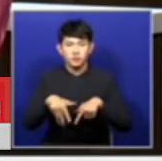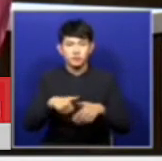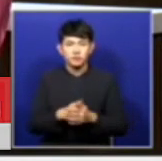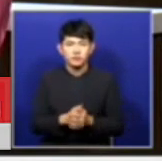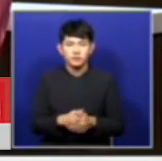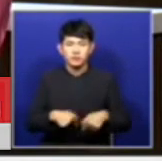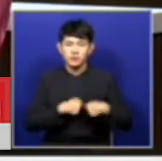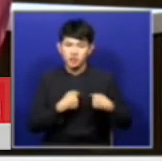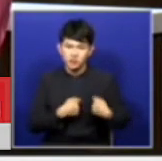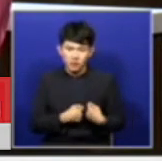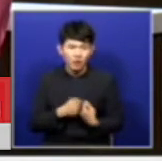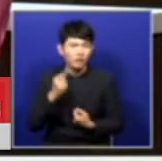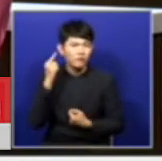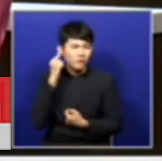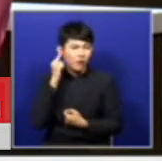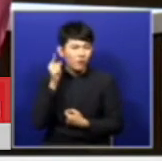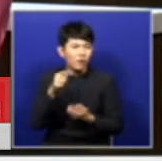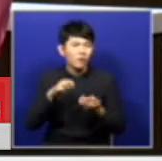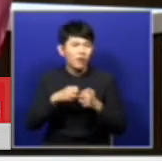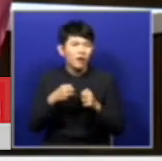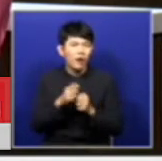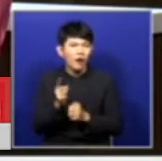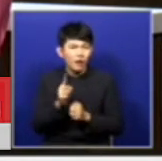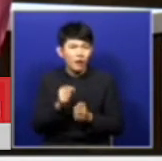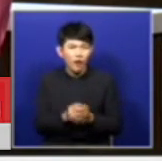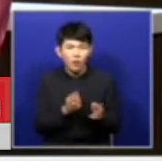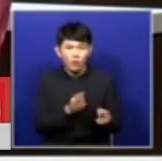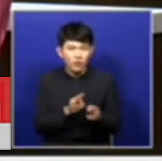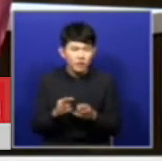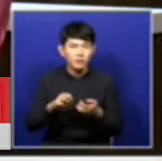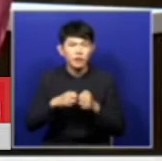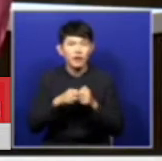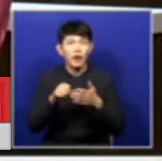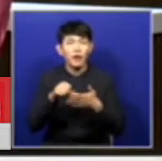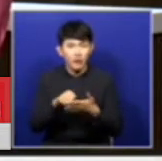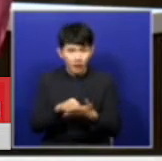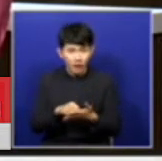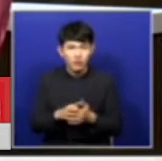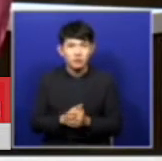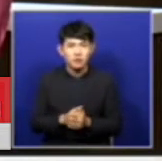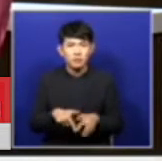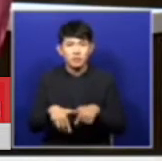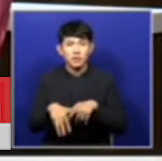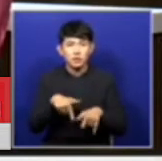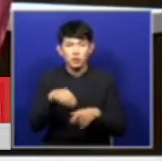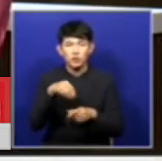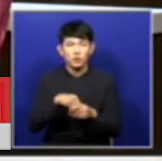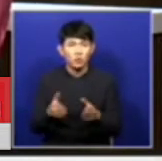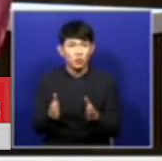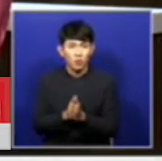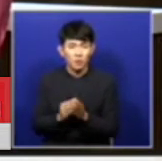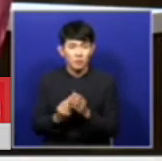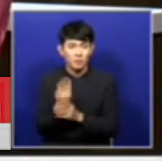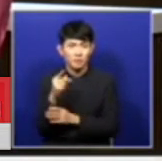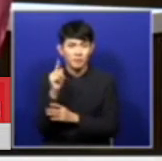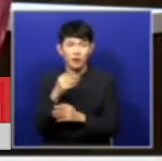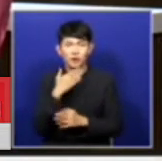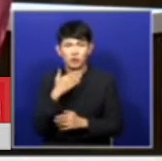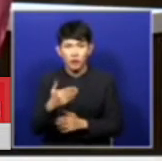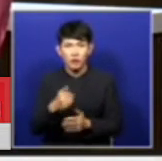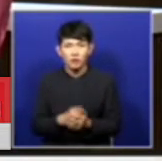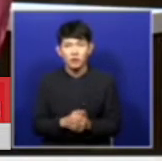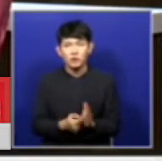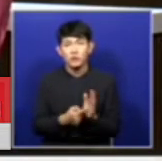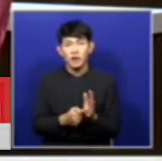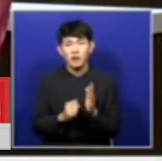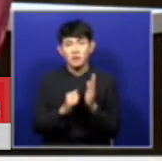นี่ยเข้าไปฟังความเห็นของเขาหาวิธีทางออกร่วมกันประชาชนอยู่กับป่ามาโดยตลอดโดยเฉพาะในพื้นที่จังหวัดภาค